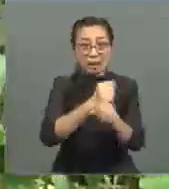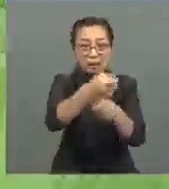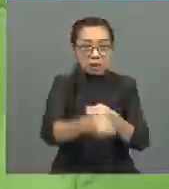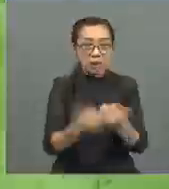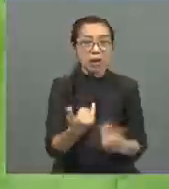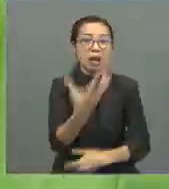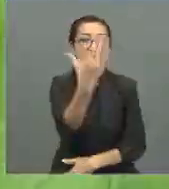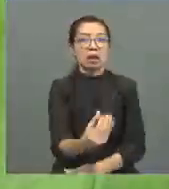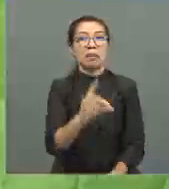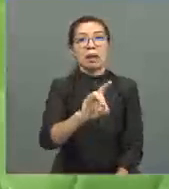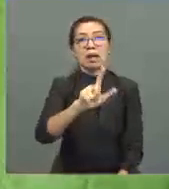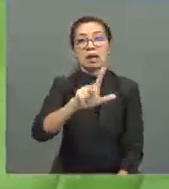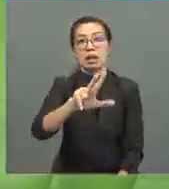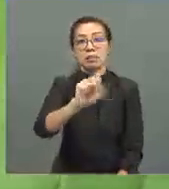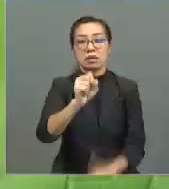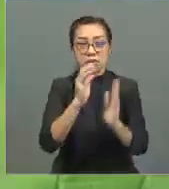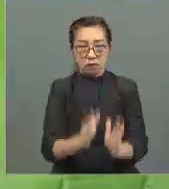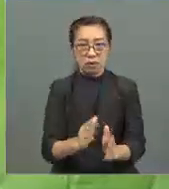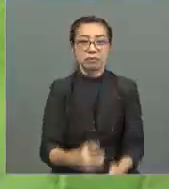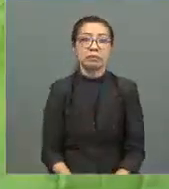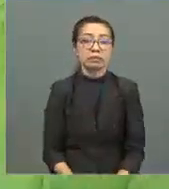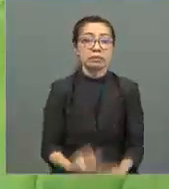ล้านคนต่อมาเดือนเมษายนนั้นกระทรวงเกษตรในละสหกรณ์ได้เปิดให้เกษตรกรปรับปรุงข้อมูลการขึ้นทะเบียนเกษตรกรให้เป็นปัจจุบันเรือรับสิทธิ์มาตรการเยียวยาเกษตรกรทำให้ฐานข้อมูลเกษตรกรนั้นเปลี่ยนแปลงไปโดยผู้เป็นหัวหน้าครัวเรือนเกษตรนะครับลดลงเหลือ8ล้าน 3